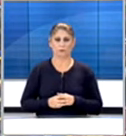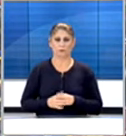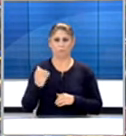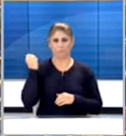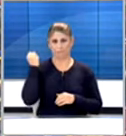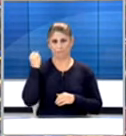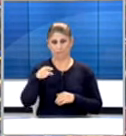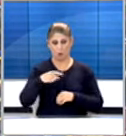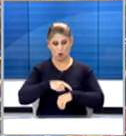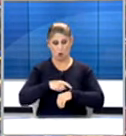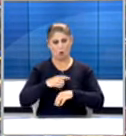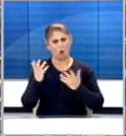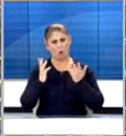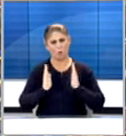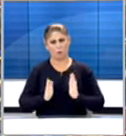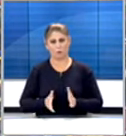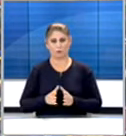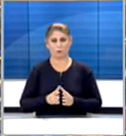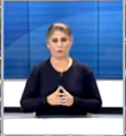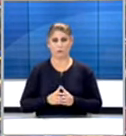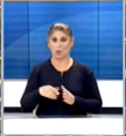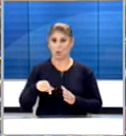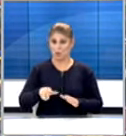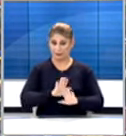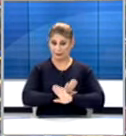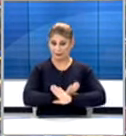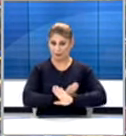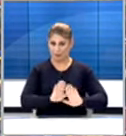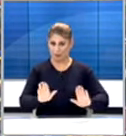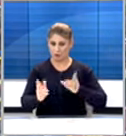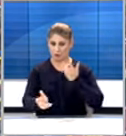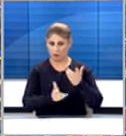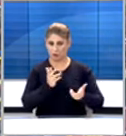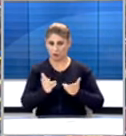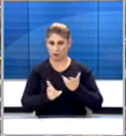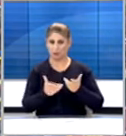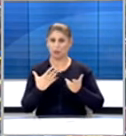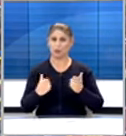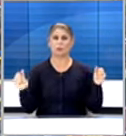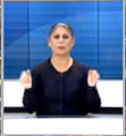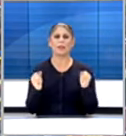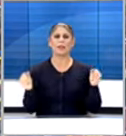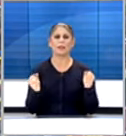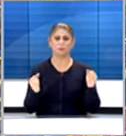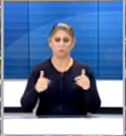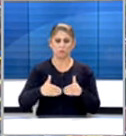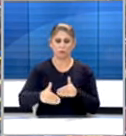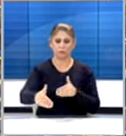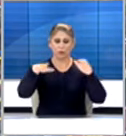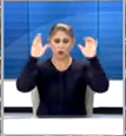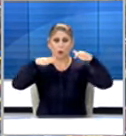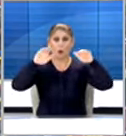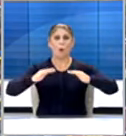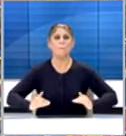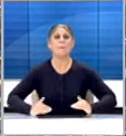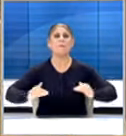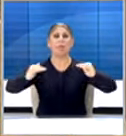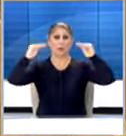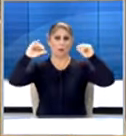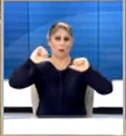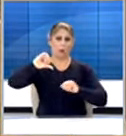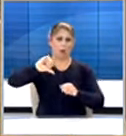κρατήσουμε το χρόνο όσο μπορούμε. Τώρα λοιπόν που τελείωσαν οι πυρκαγιές, έχουμε το χειμώνα και έχουμε μπροστά μας τις πλημμύρες.